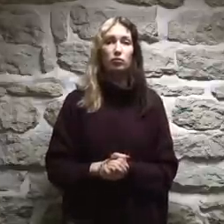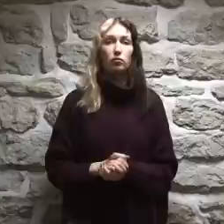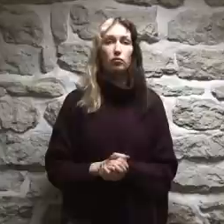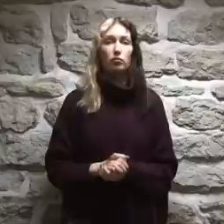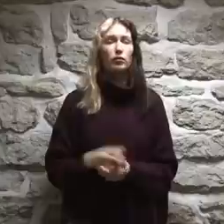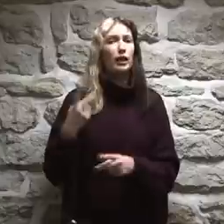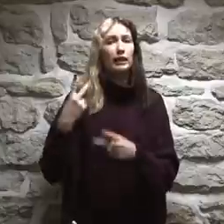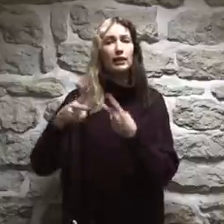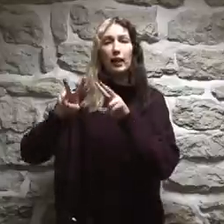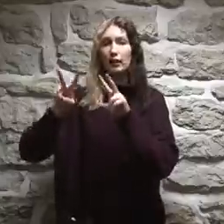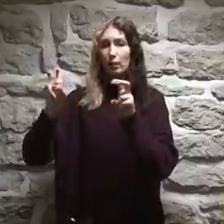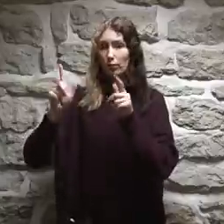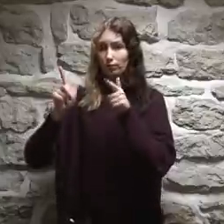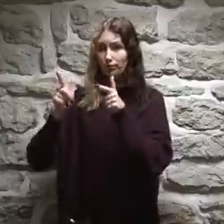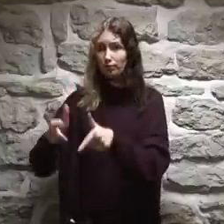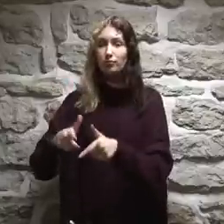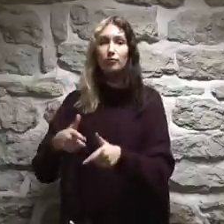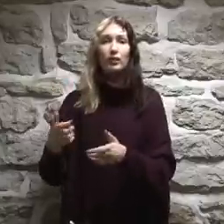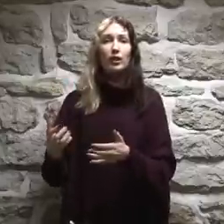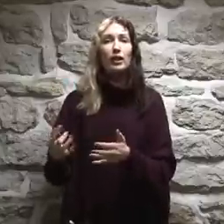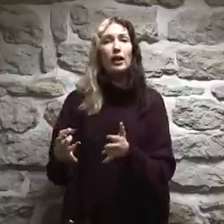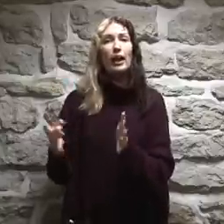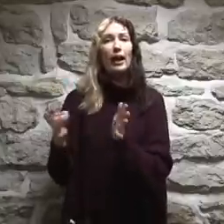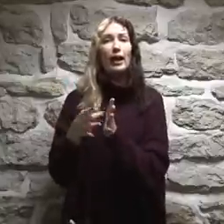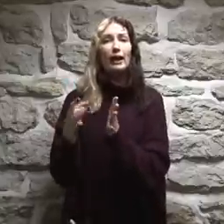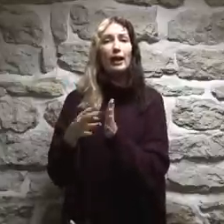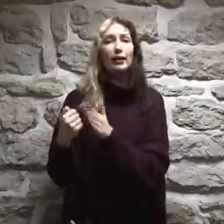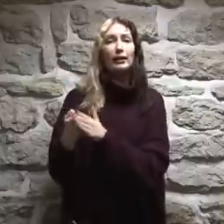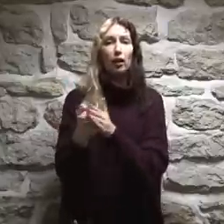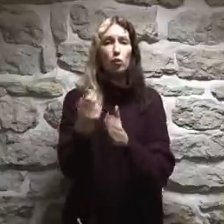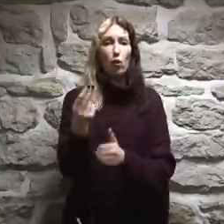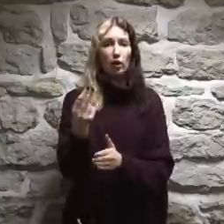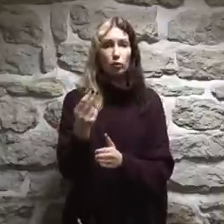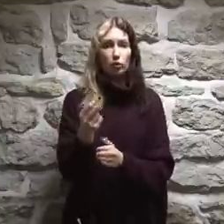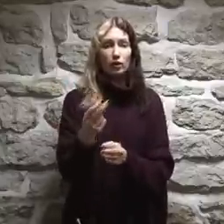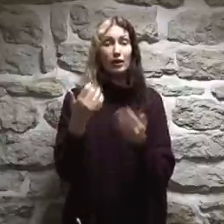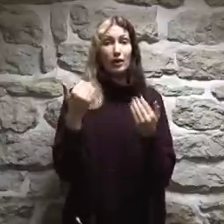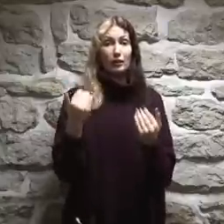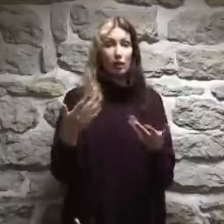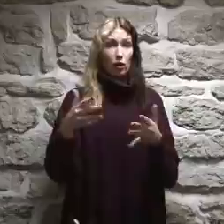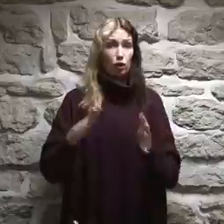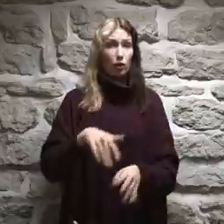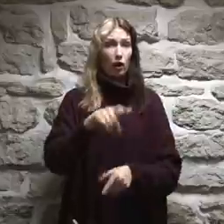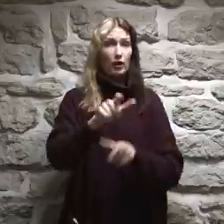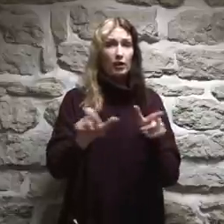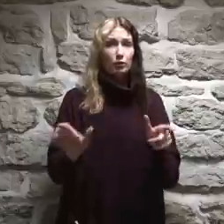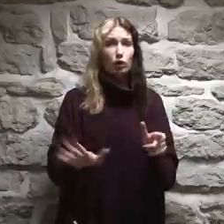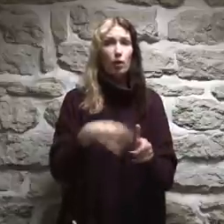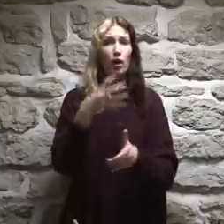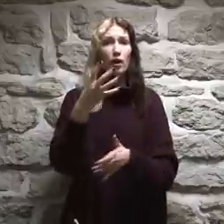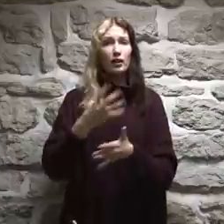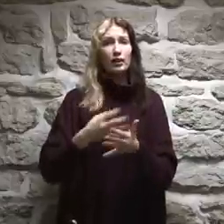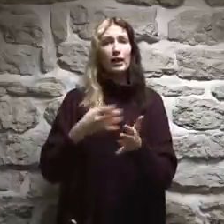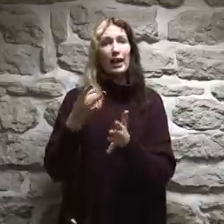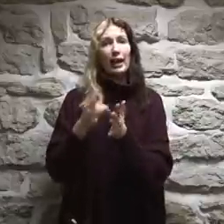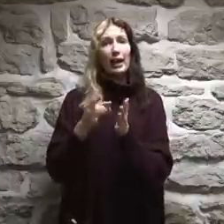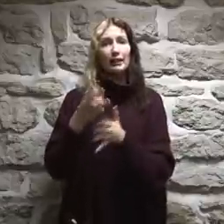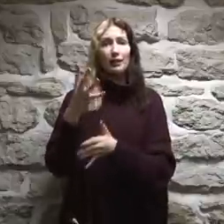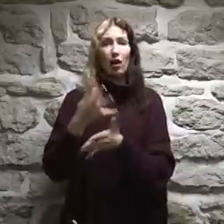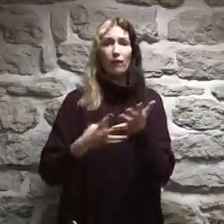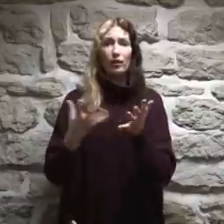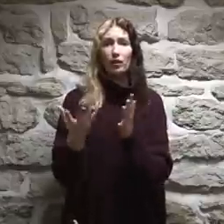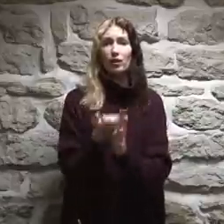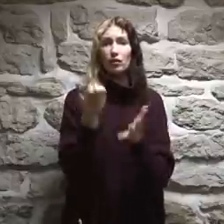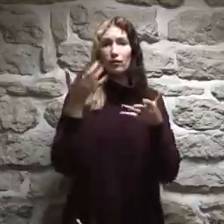Teistest teemadest energiatoetused. Tänaseks vast on inimesed saanud oma energiaarved ja